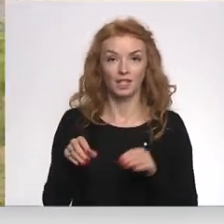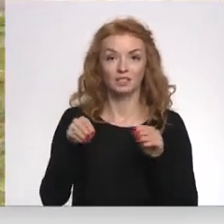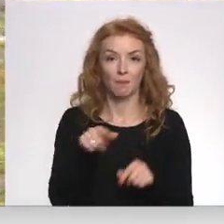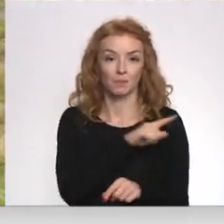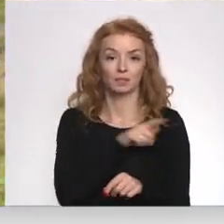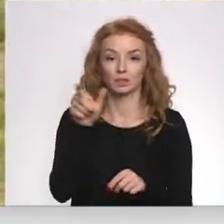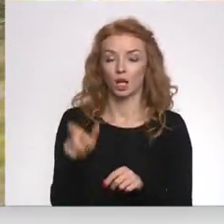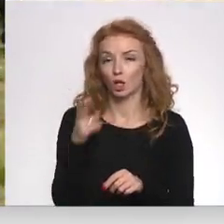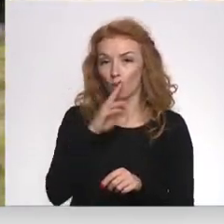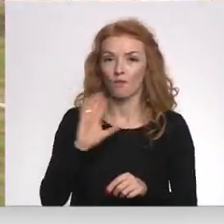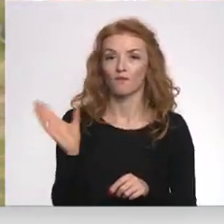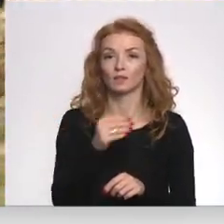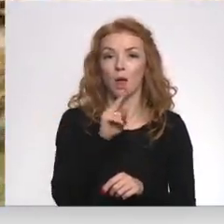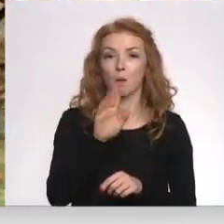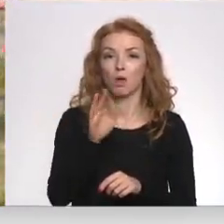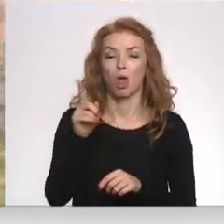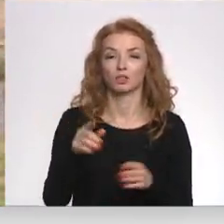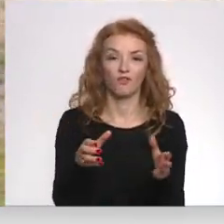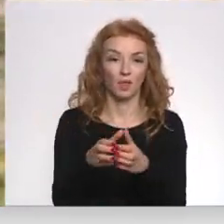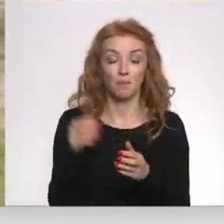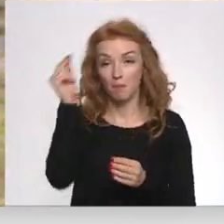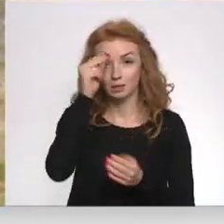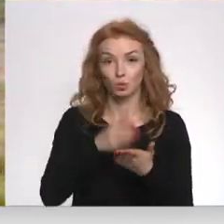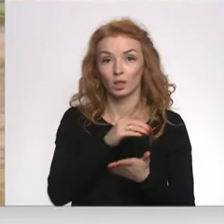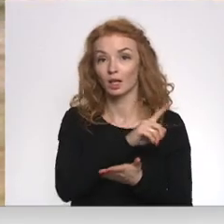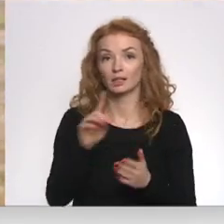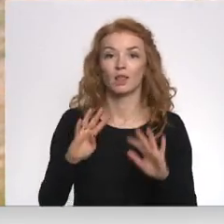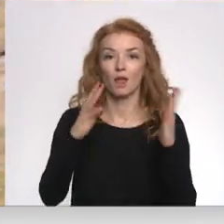visām Nacionālo bruņoto spēku vienībām. Mācības